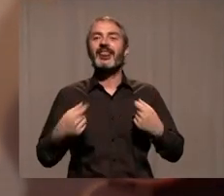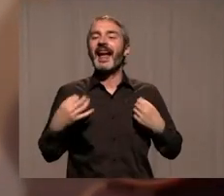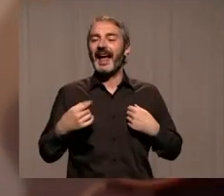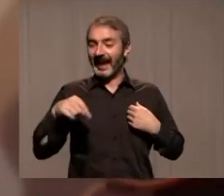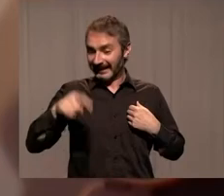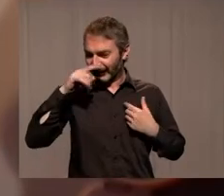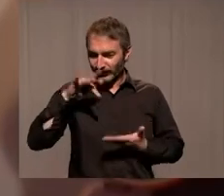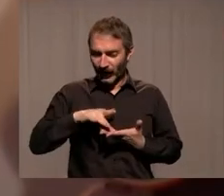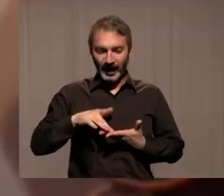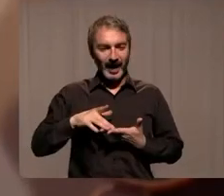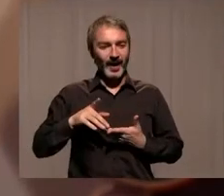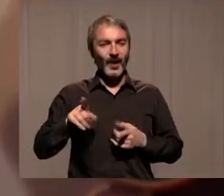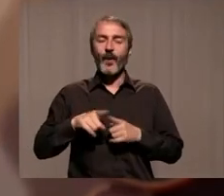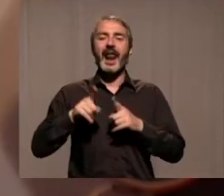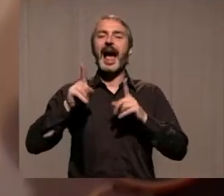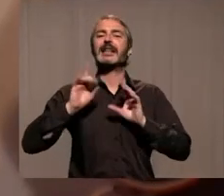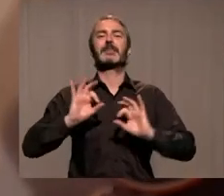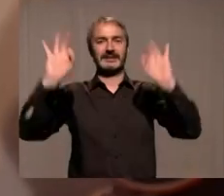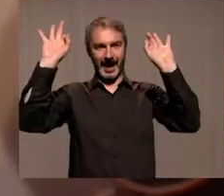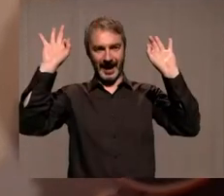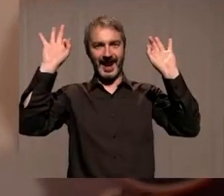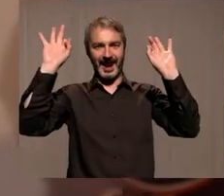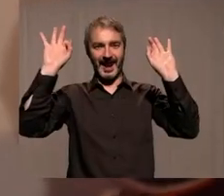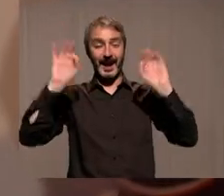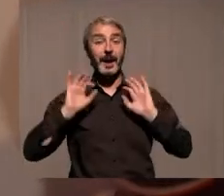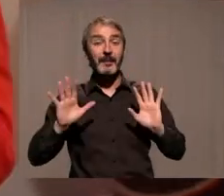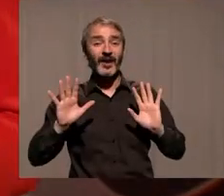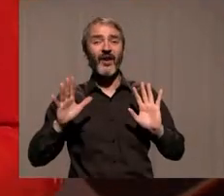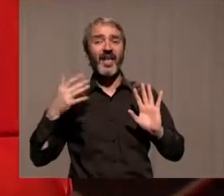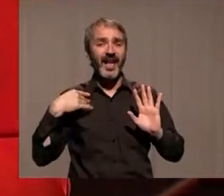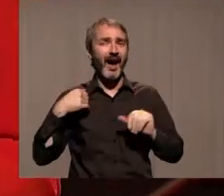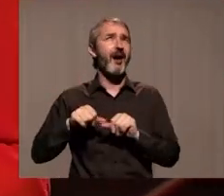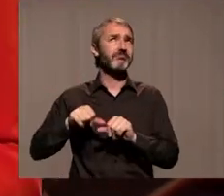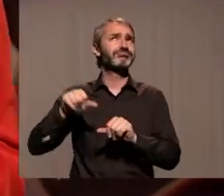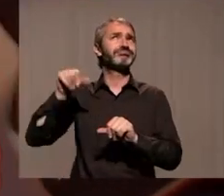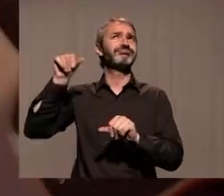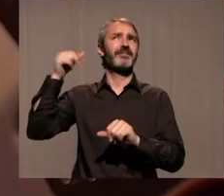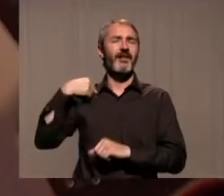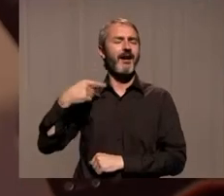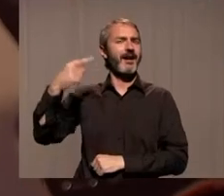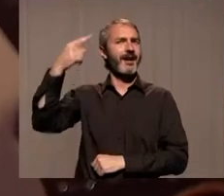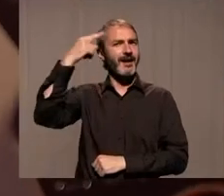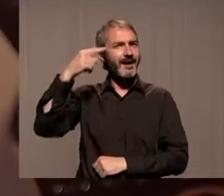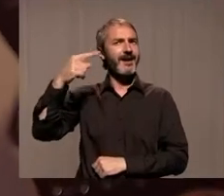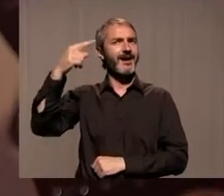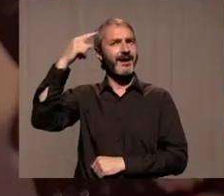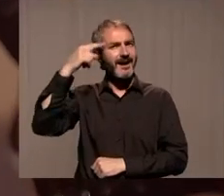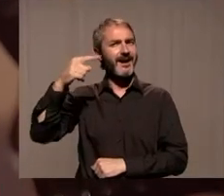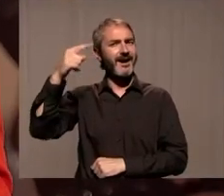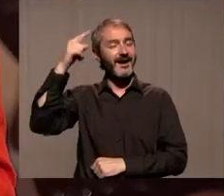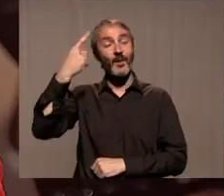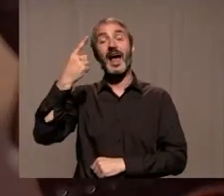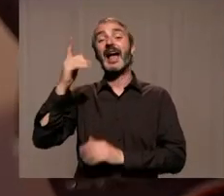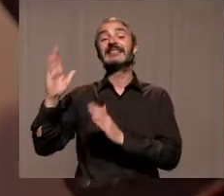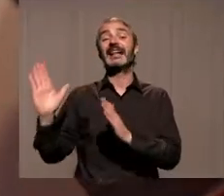curs sigui extraordinari. Però ja fa temps que penso que hi ha una generació, la generació